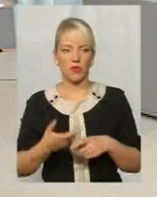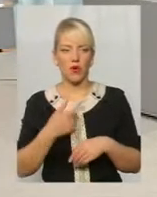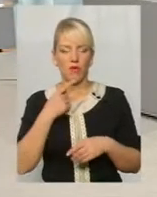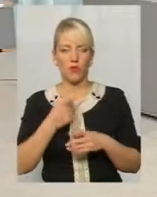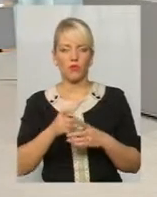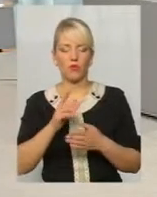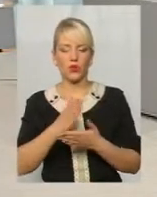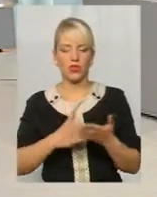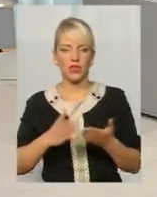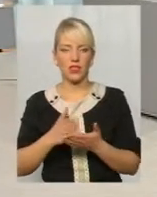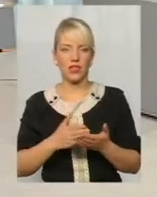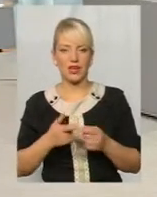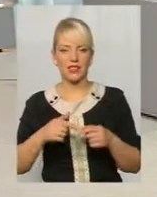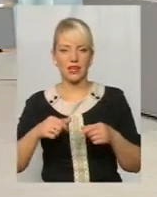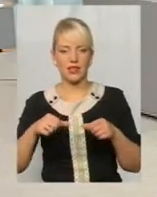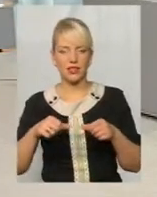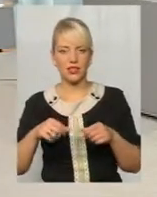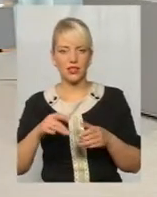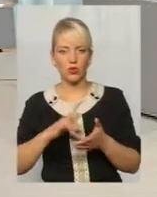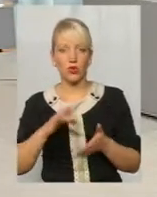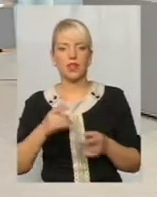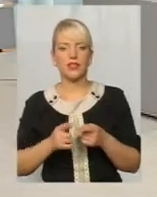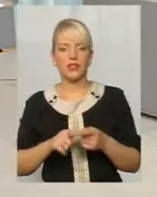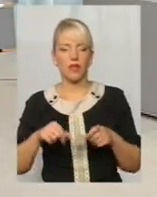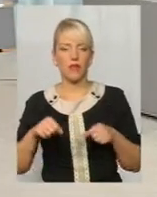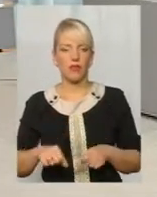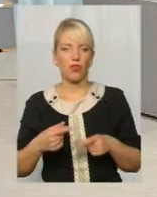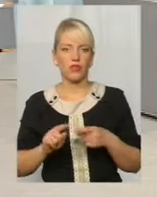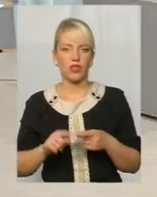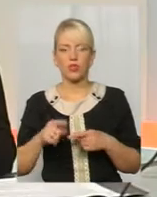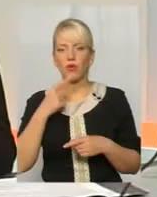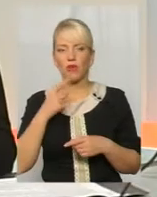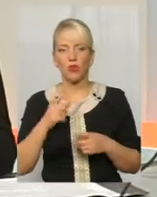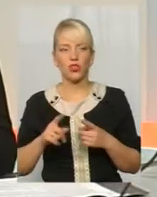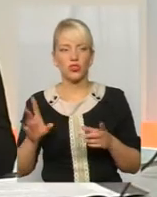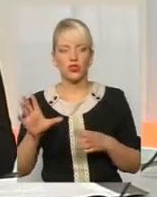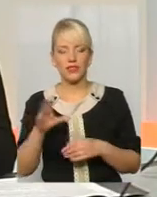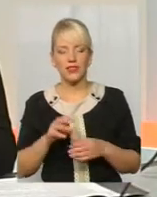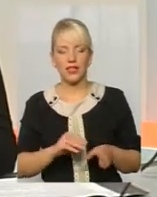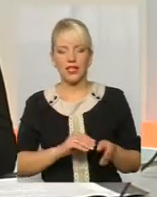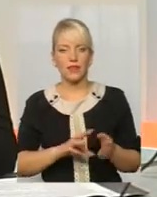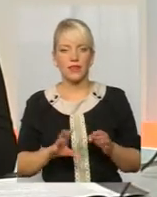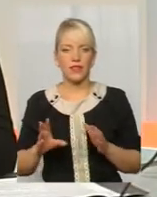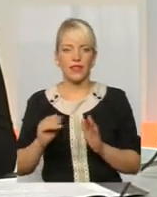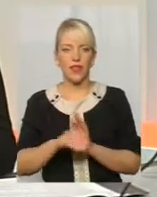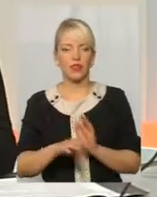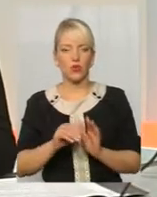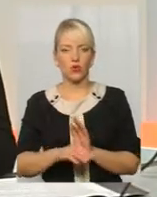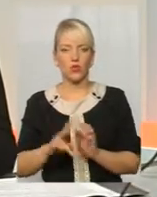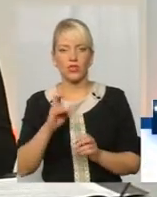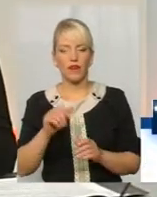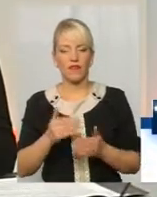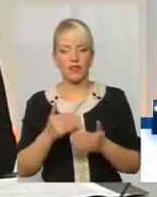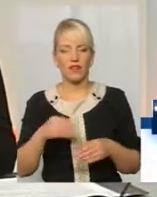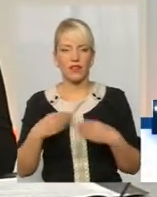децентралізацію повноважень. І ключовим моментом цієї реформи є те, що всі надходження від надання послуг, вони зосереджуються в